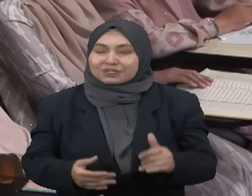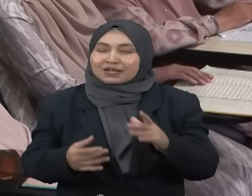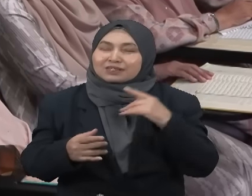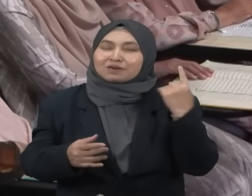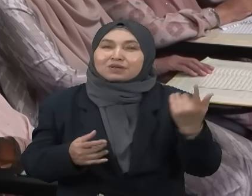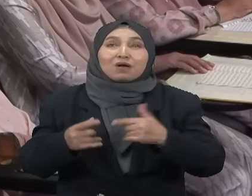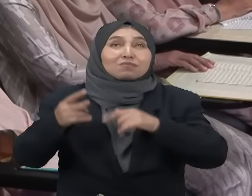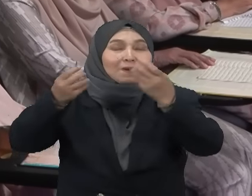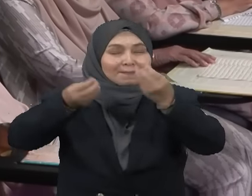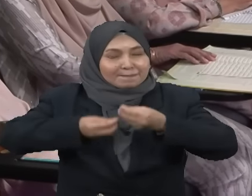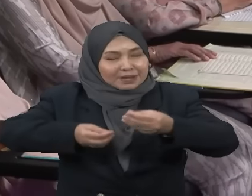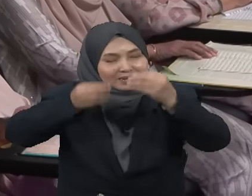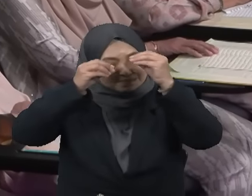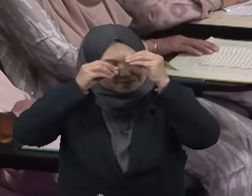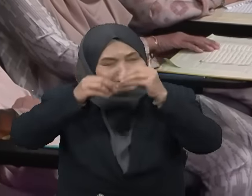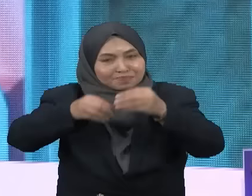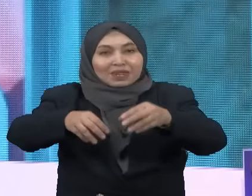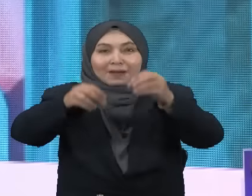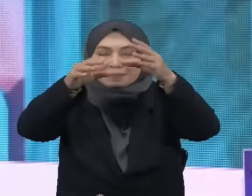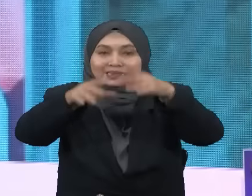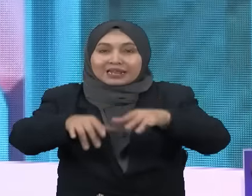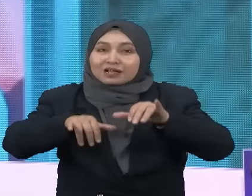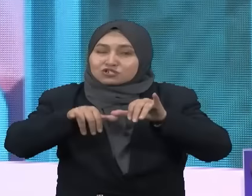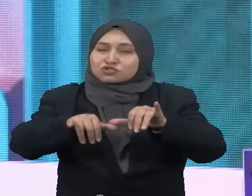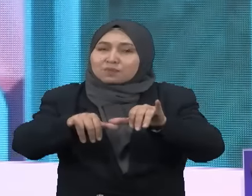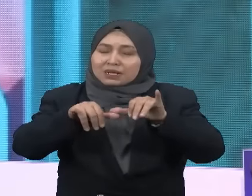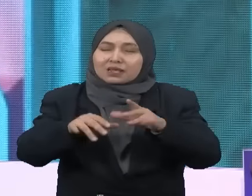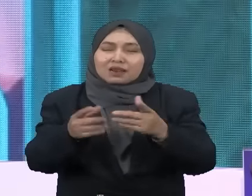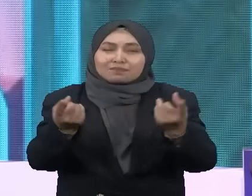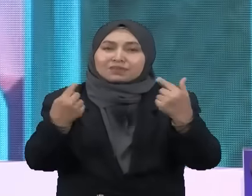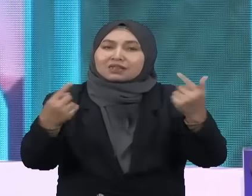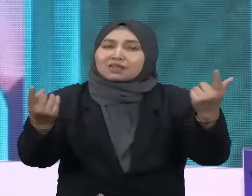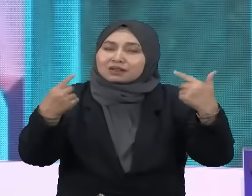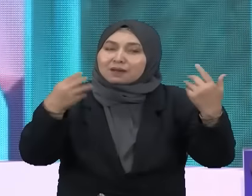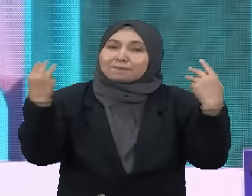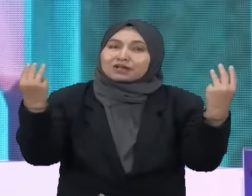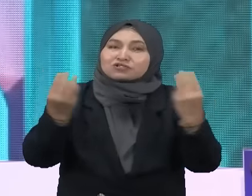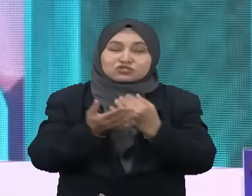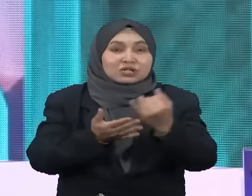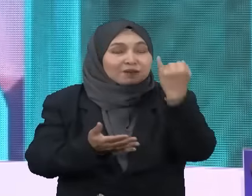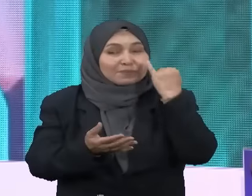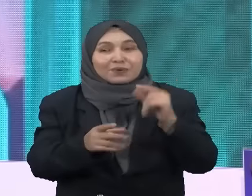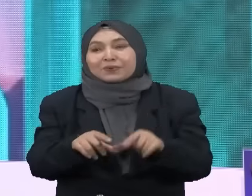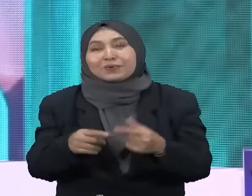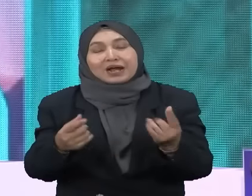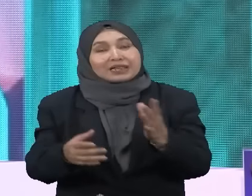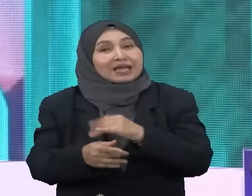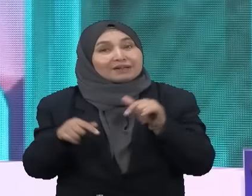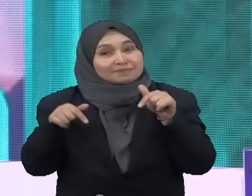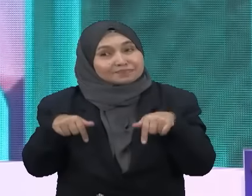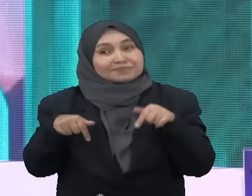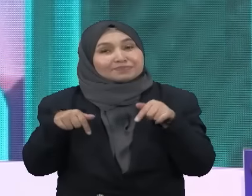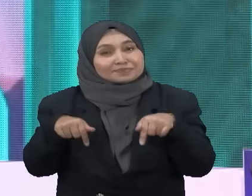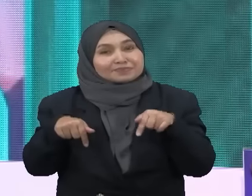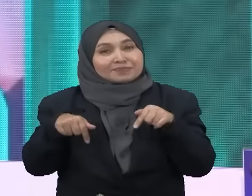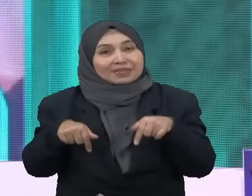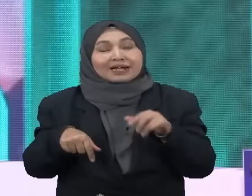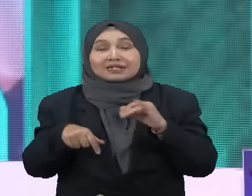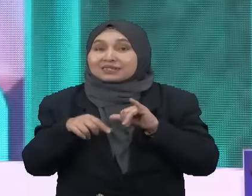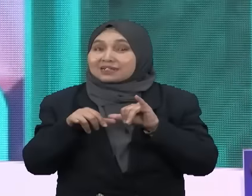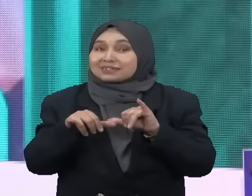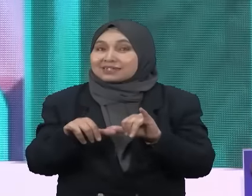SWT memberikan ganjaran atas istiqamah tuan-tuan dalam menghadiri majlis ilmu Al-Quran. Dan pada hari ini tuan-tuan, saya